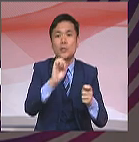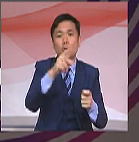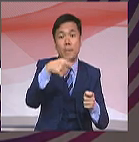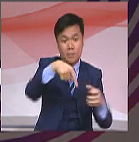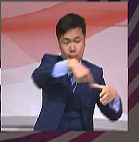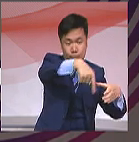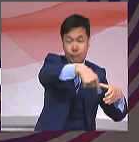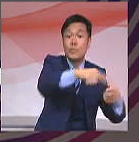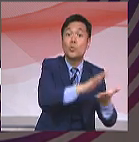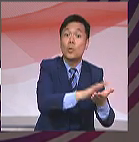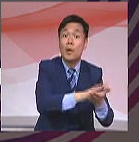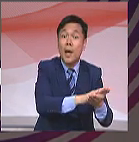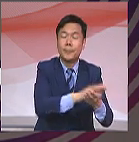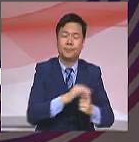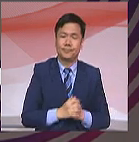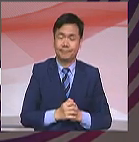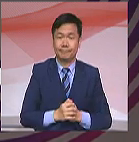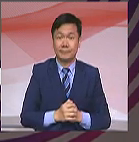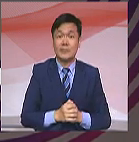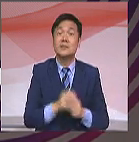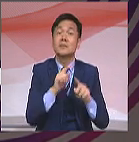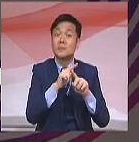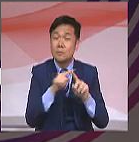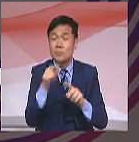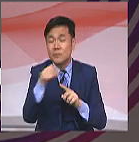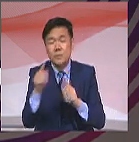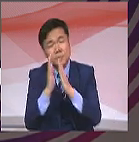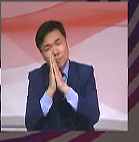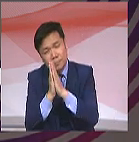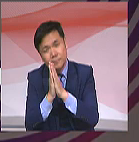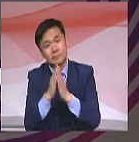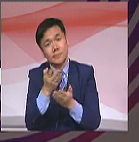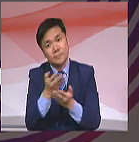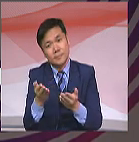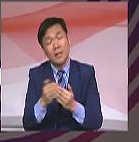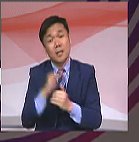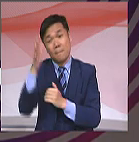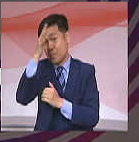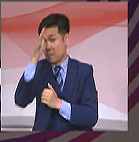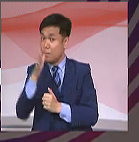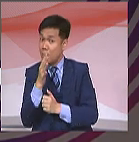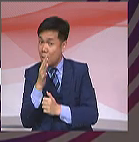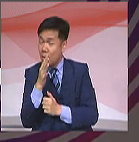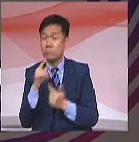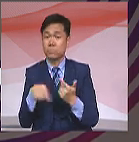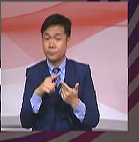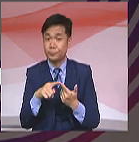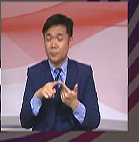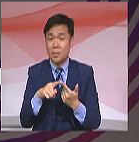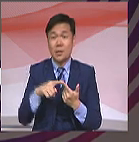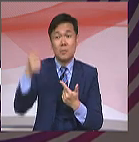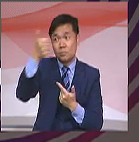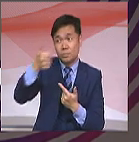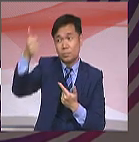sekolah. Namun kita memerlukan jasa baik dan juga kerjasama ibu bapa, termasuklah juga